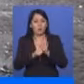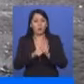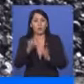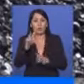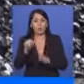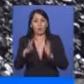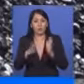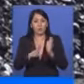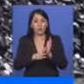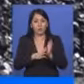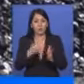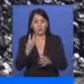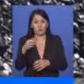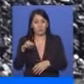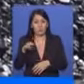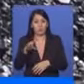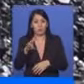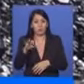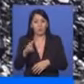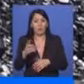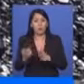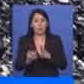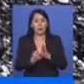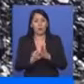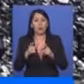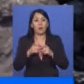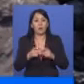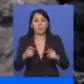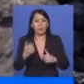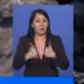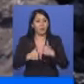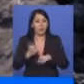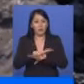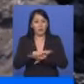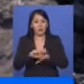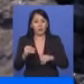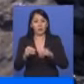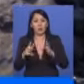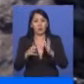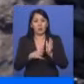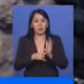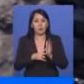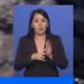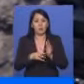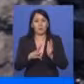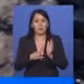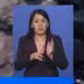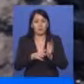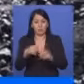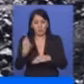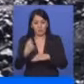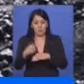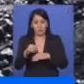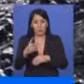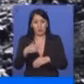үшін 393 мың тонна көмір қажет. Алайда азаматтар асығар емес, олар әзірге 98 мың тоннасын ғана сатып алған.